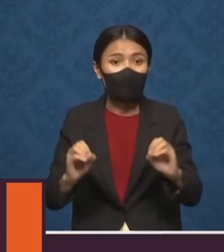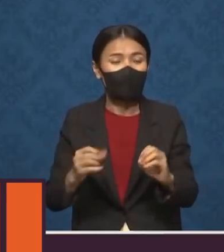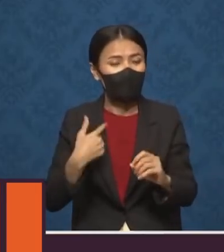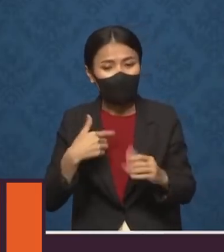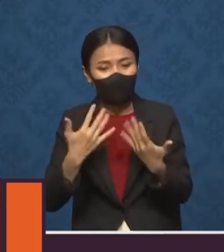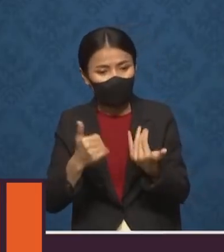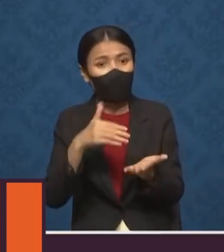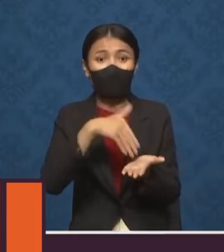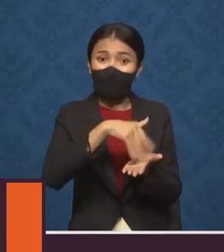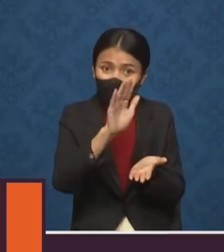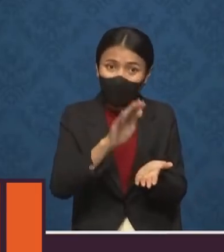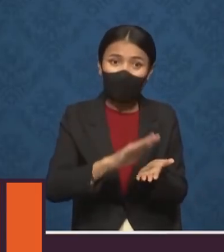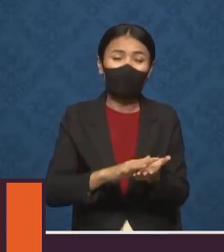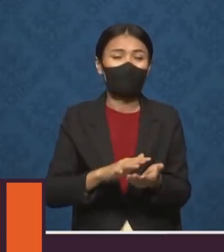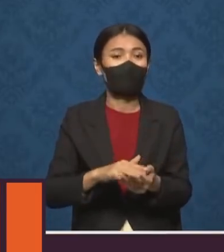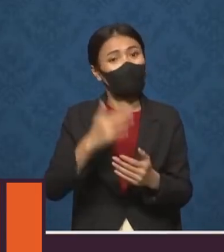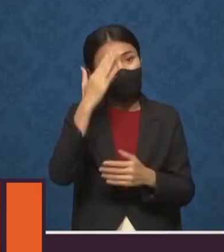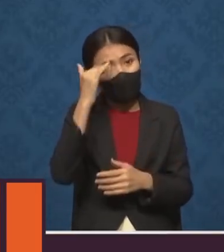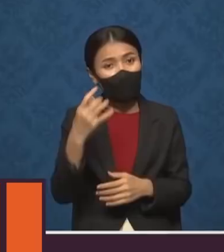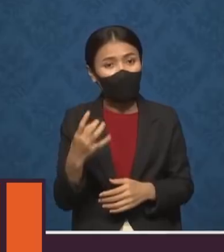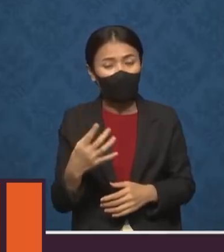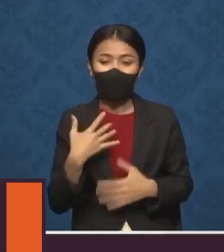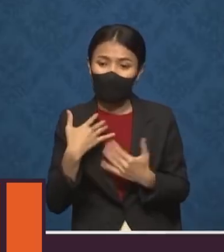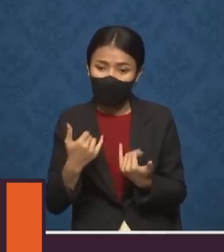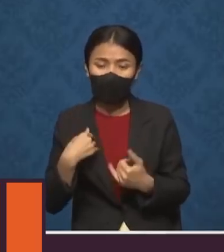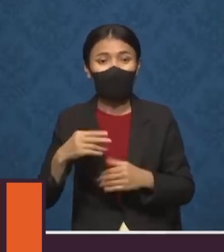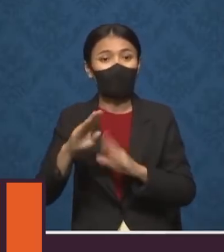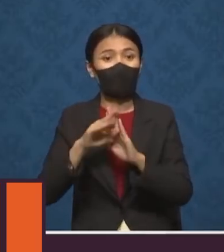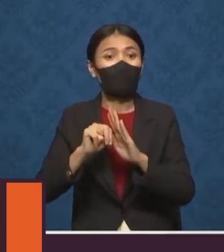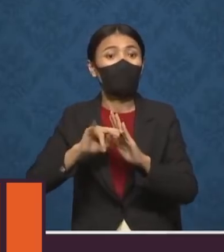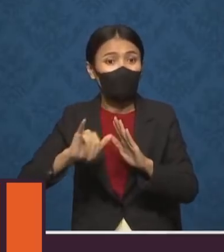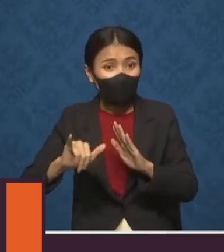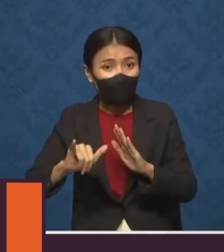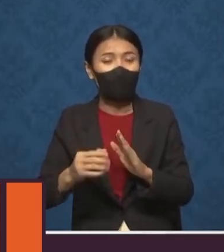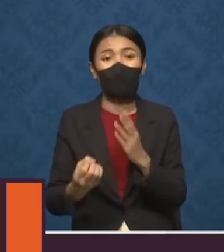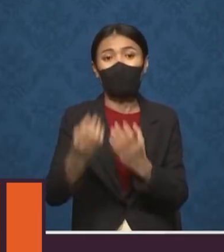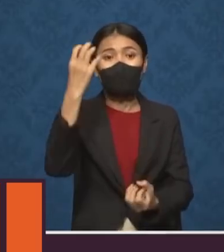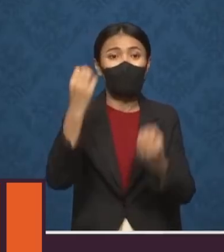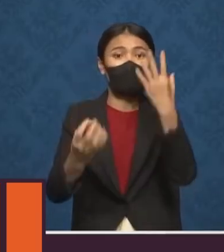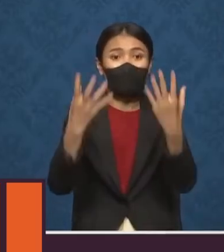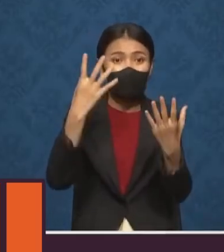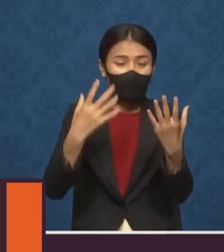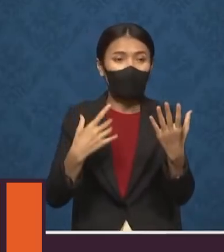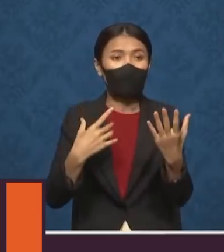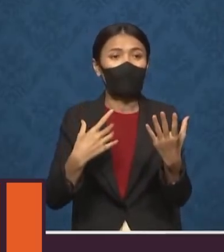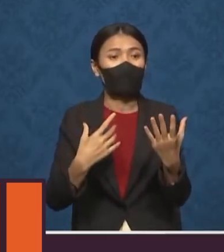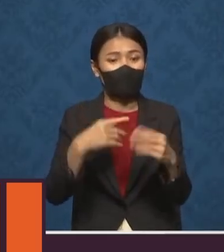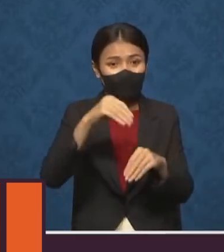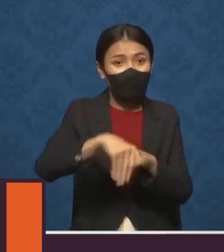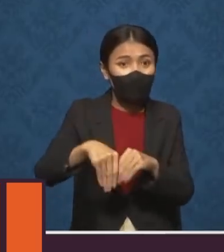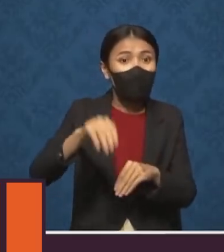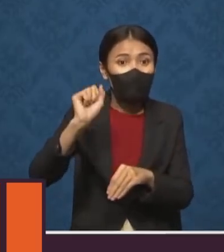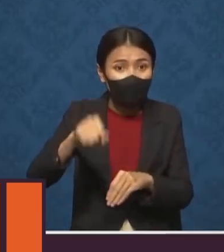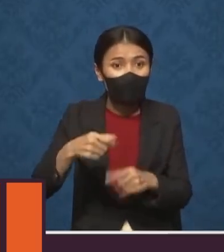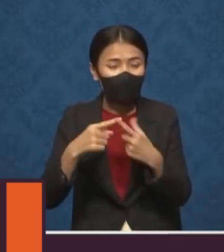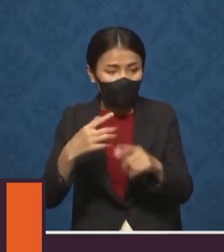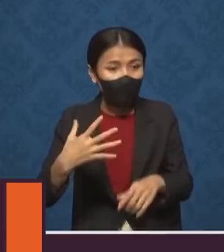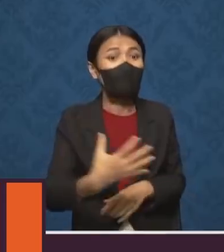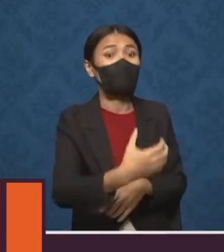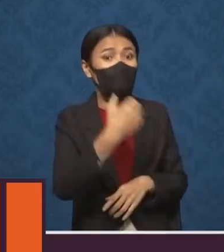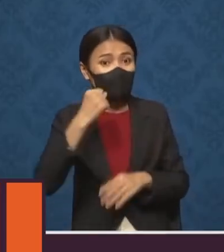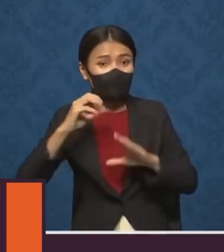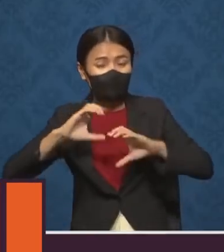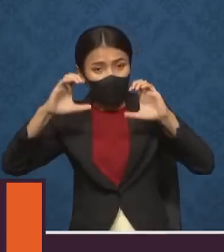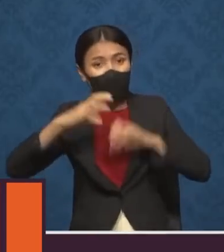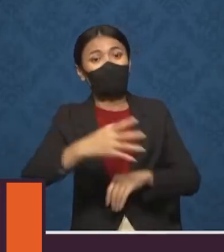ร่วมอ้างจากนโยบายช่วงคืนผืนป่าแล้วเอาเขตเสร็จแล้วเอาไปทำเขตเศรษฐกิจพิเศษให้กับนายทุนและพวกเขา